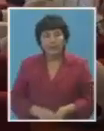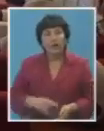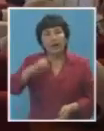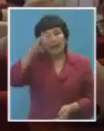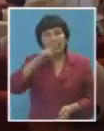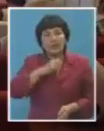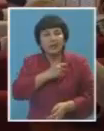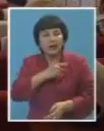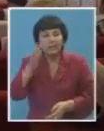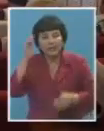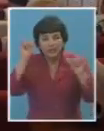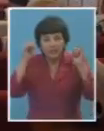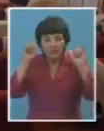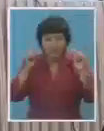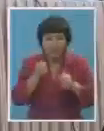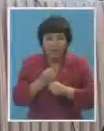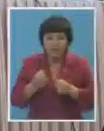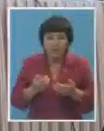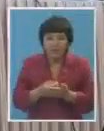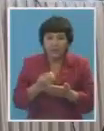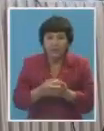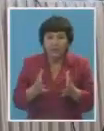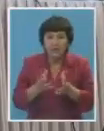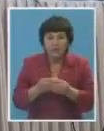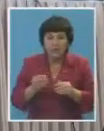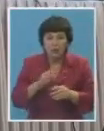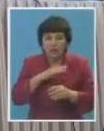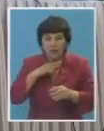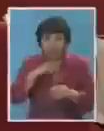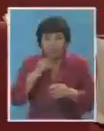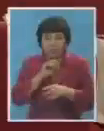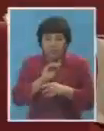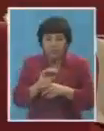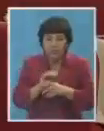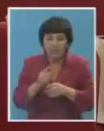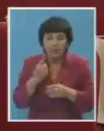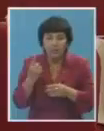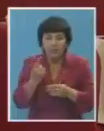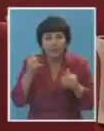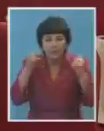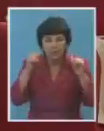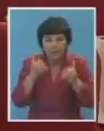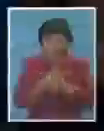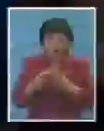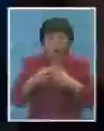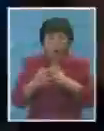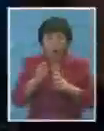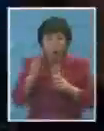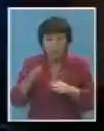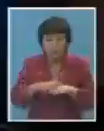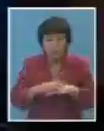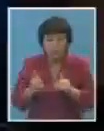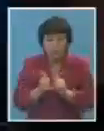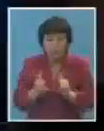Қазақтың ақбас сиыры қатаң климаттық жағдайларға аса бейімделген және жоғары ет өнімділігімен ерекшеленетін бірегей тұқым. Ал ауыл шаруашылығын ел экономикасының